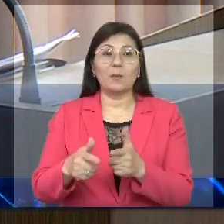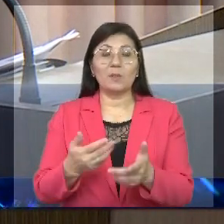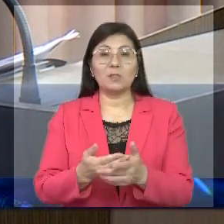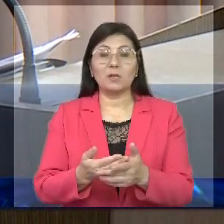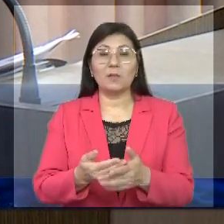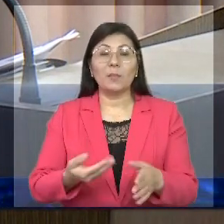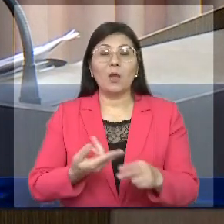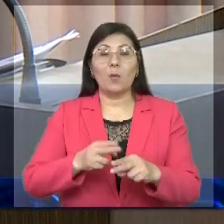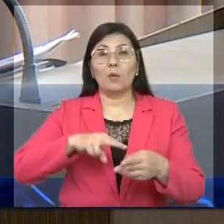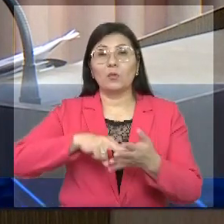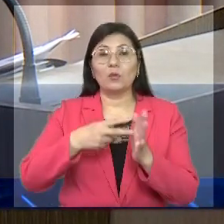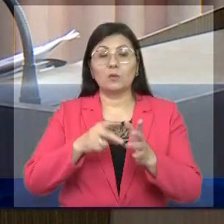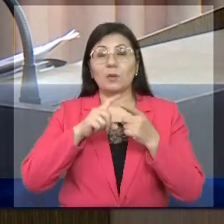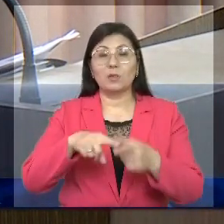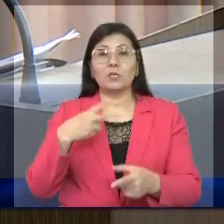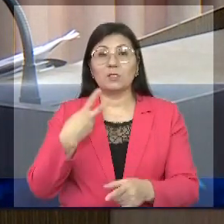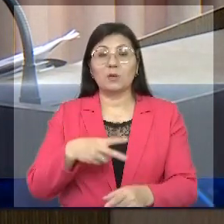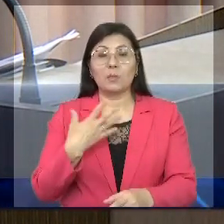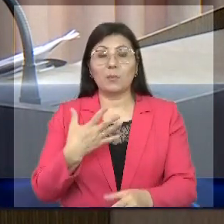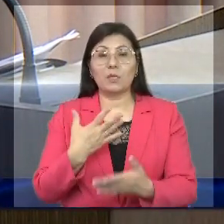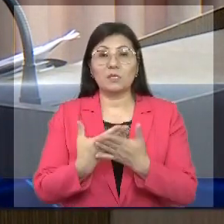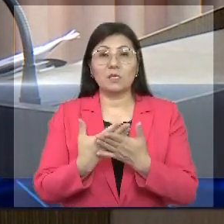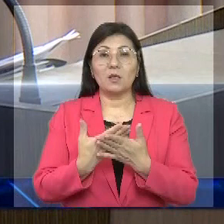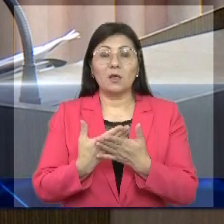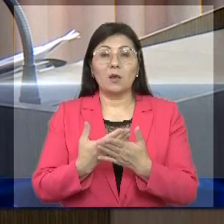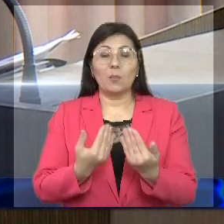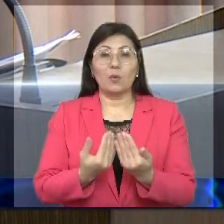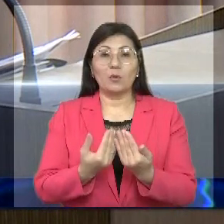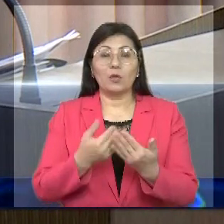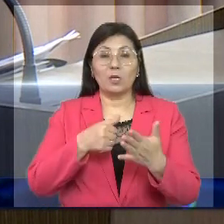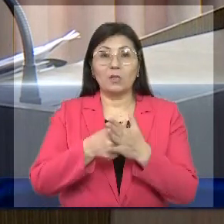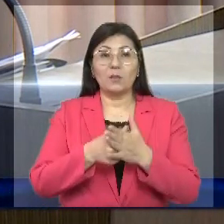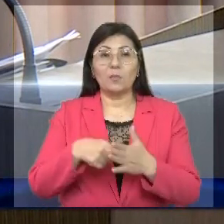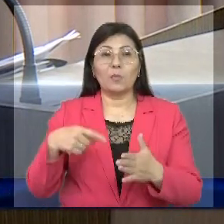дейін жоспар бойынша 25 километр бұталарды, бүгін күнге дейін